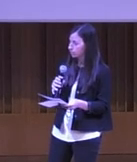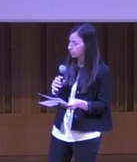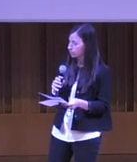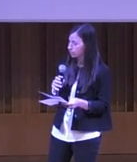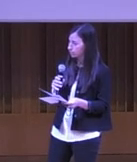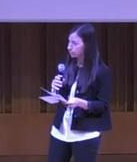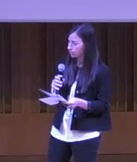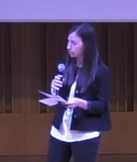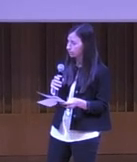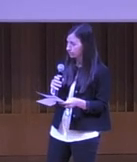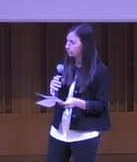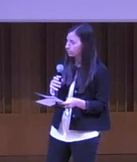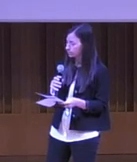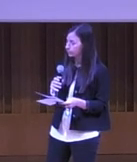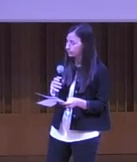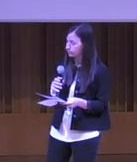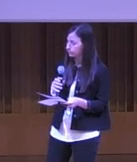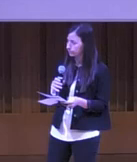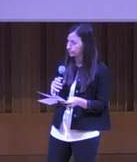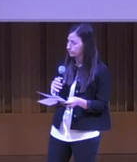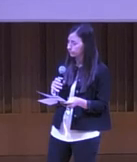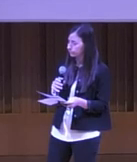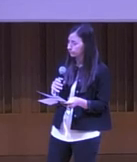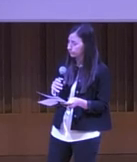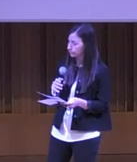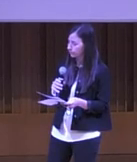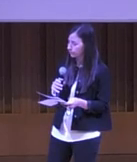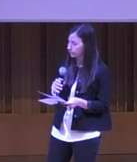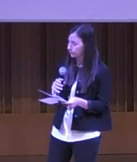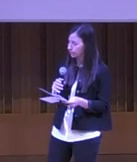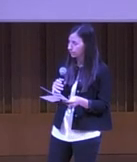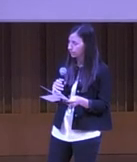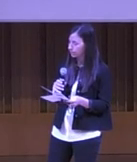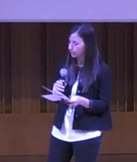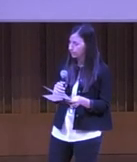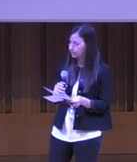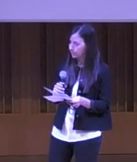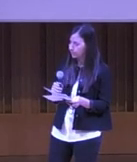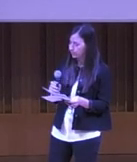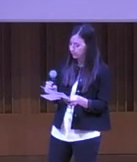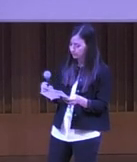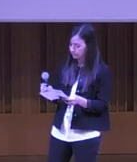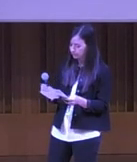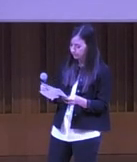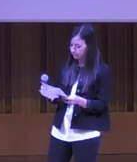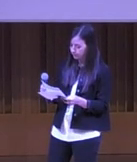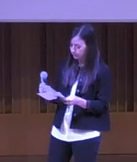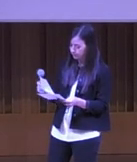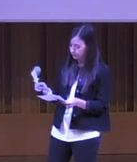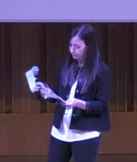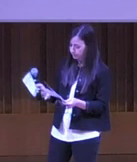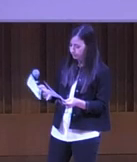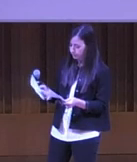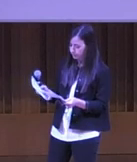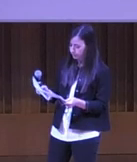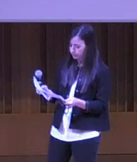Cas ja van haver tres finalistes, evidentment doncs, l'equip guanyador que està aquí present, l'equip guanyador doncs, el que